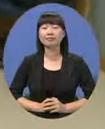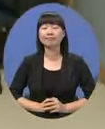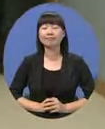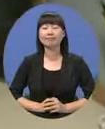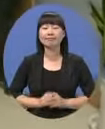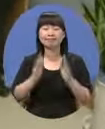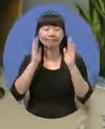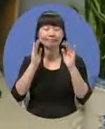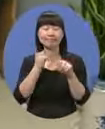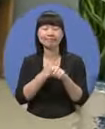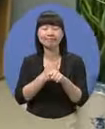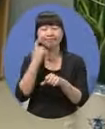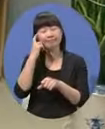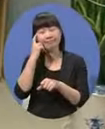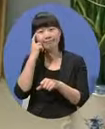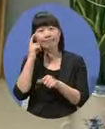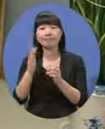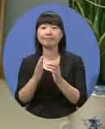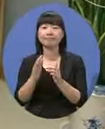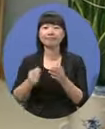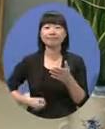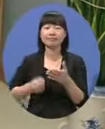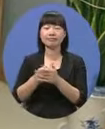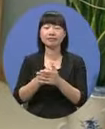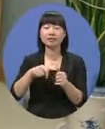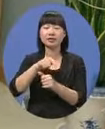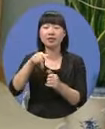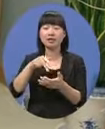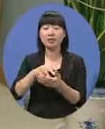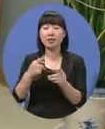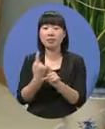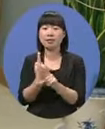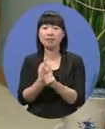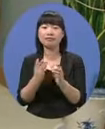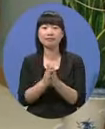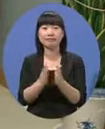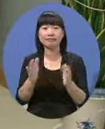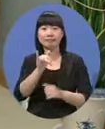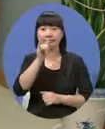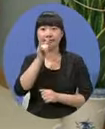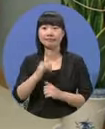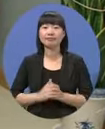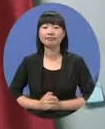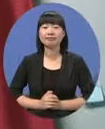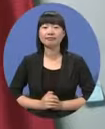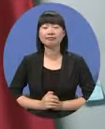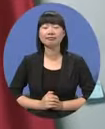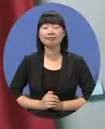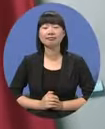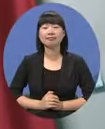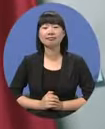대호군은 공부를 해야겠다는 생각을 하자마자 주변 환경부터 바꾸기 시작했다.